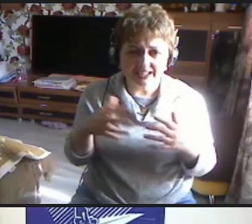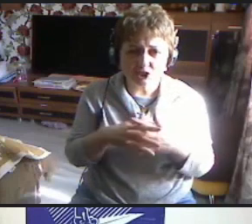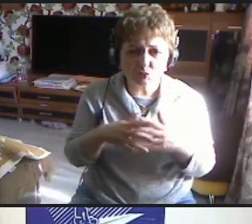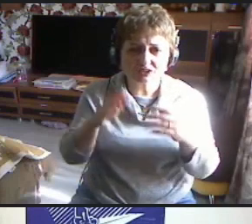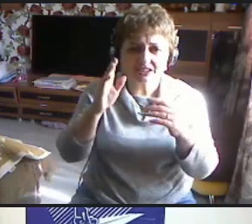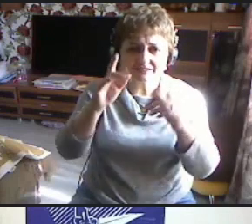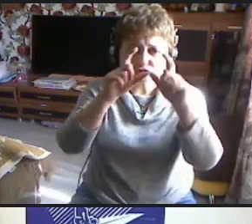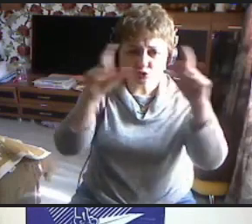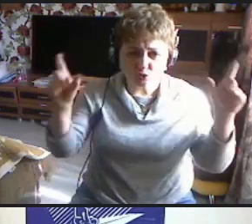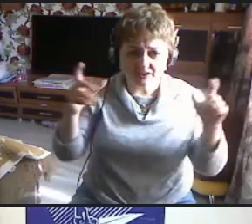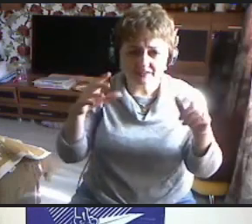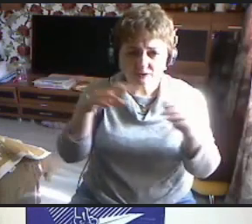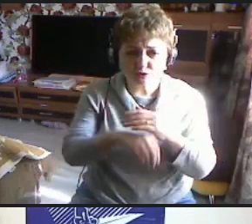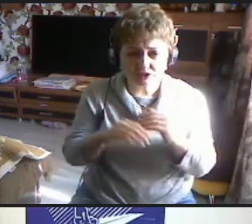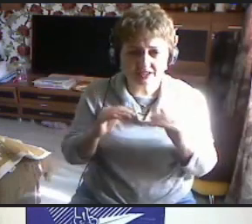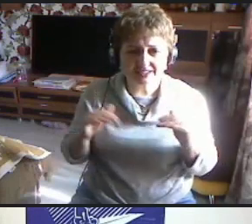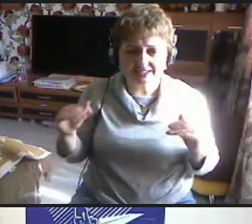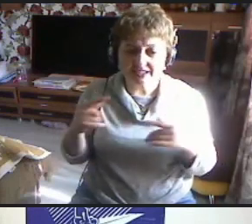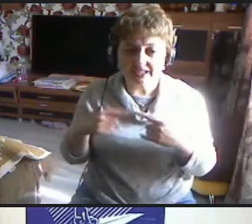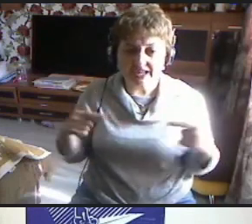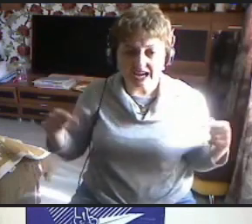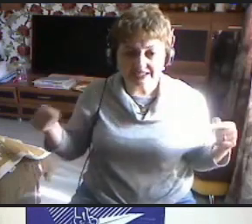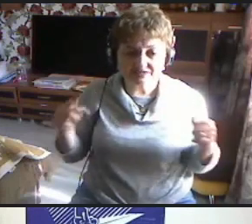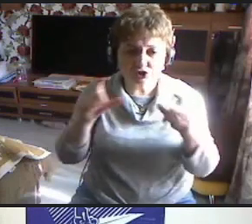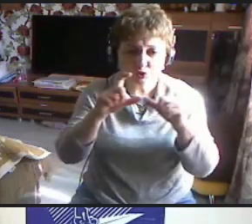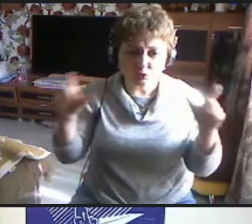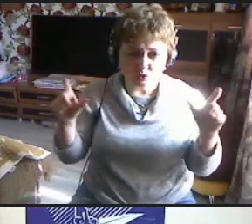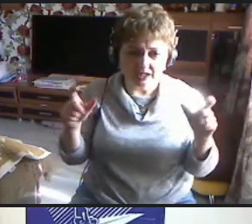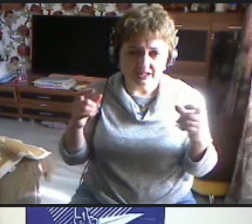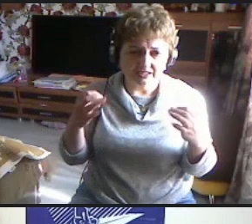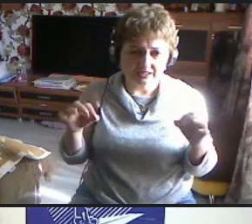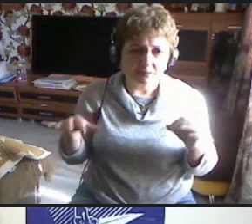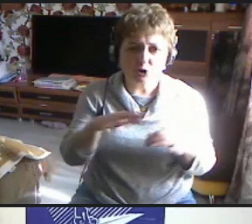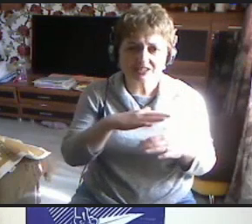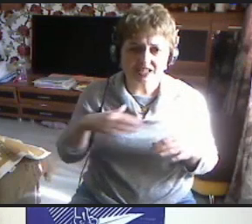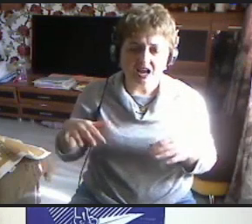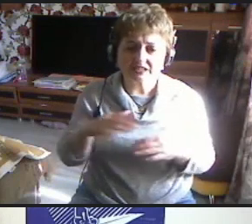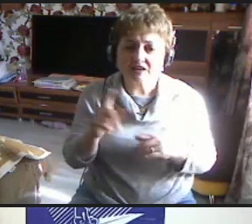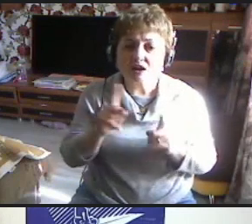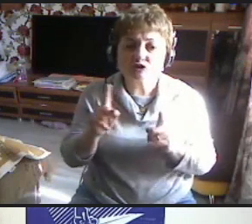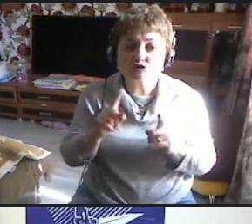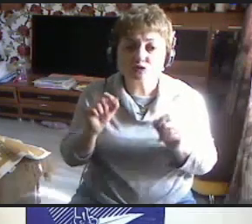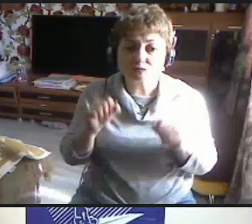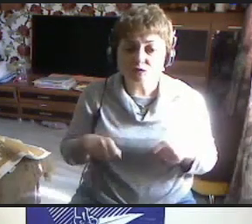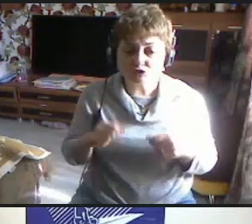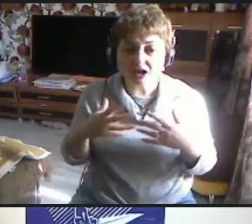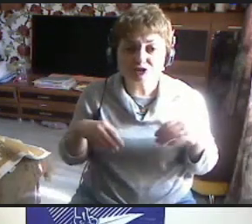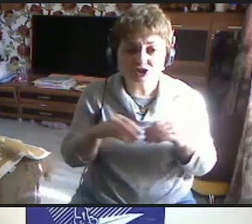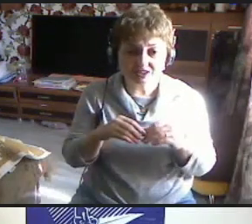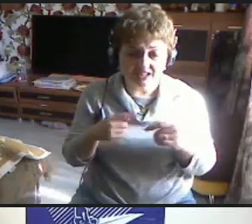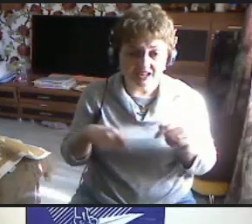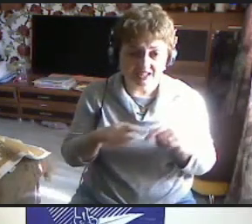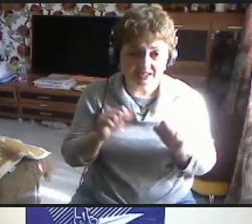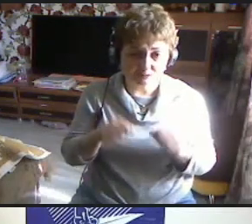включению детей разных в школьное пространство. Что для этого может сделать общественная организация? Та